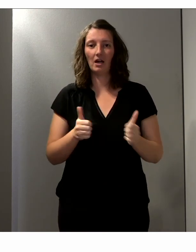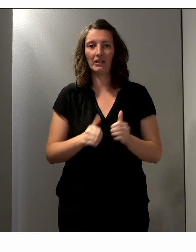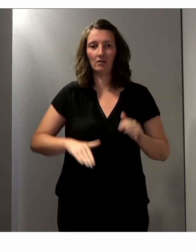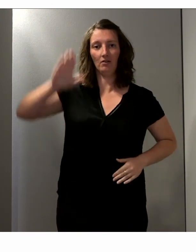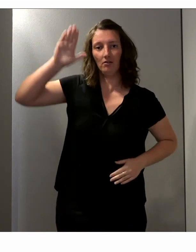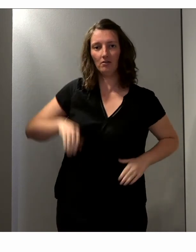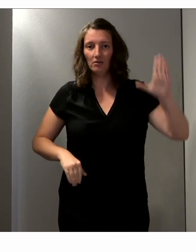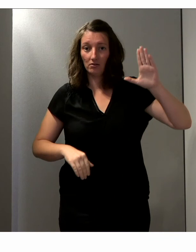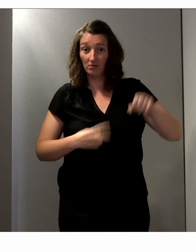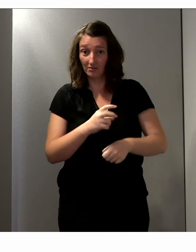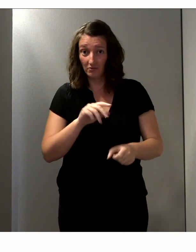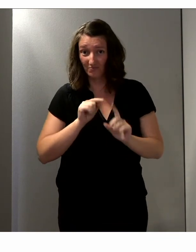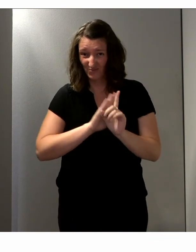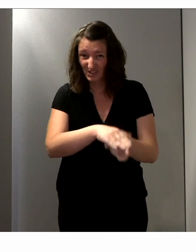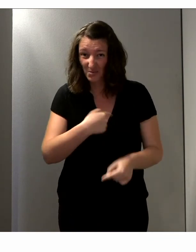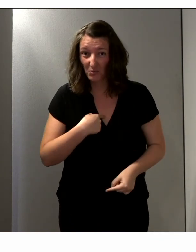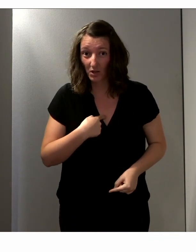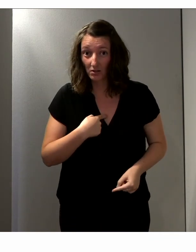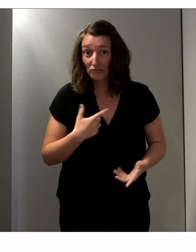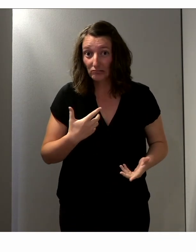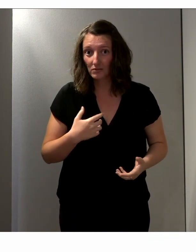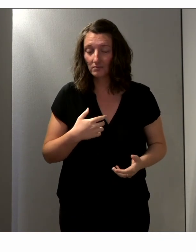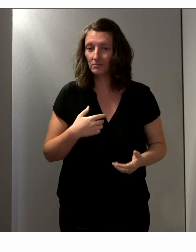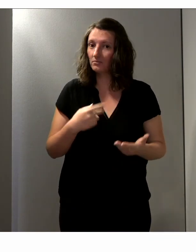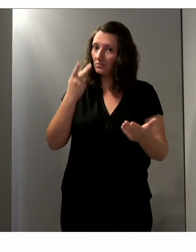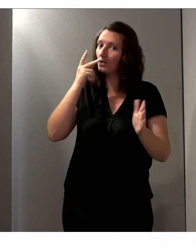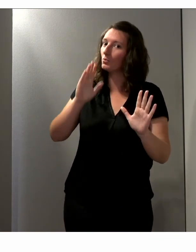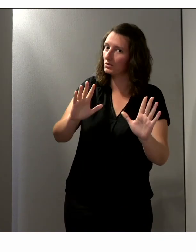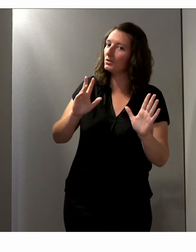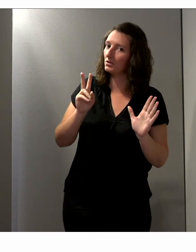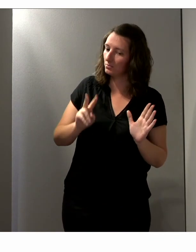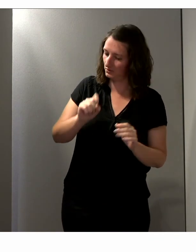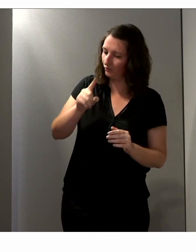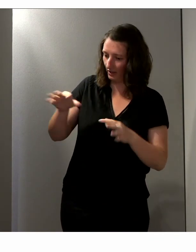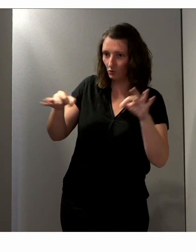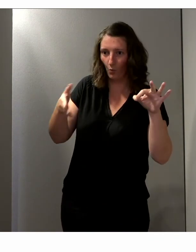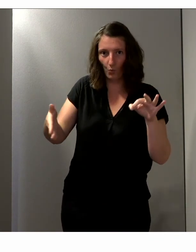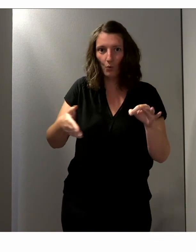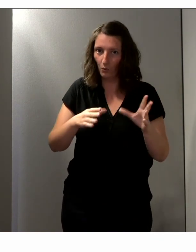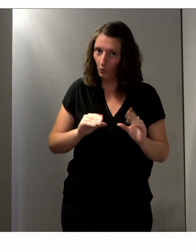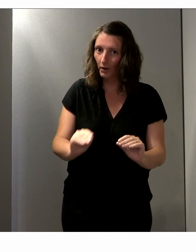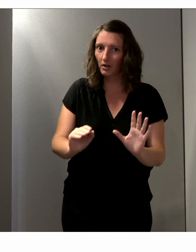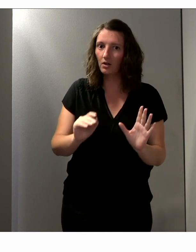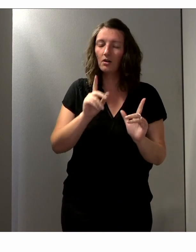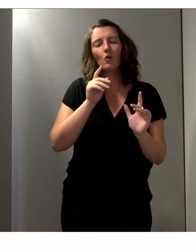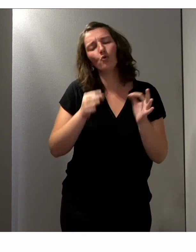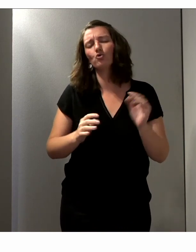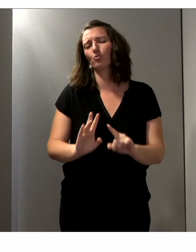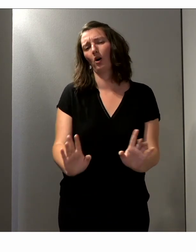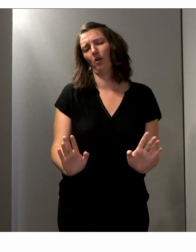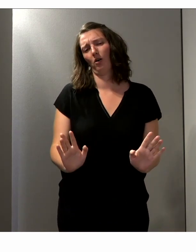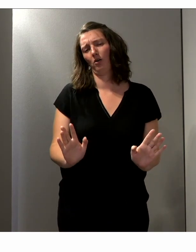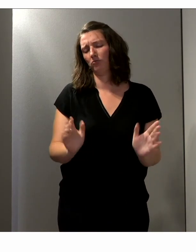pour discrimination? Vous voyez, alors, c'est des questions très pratico-pratiques. Hein. On ne juge pas. On n'est pas là pour juger, hein,